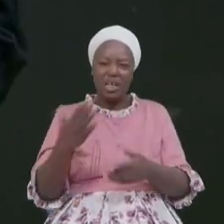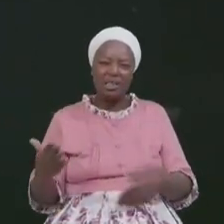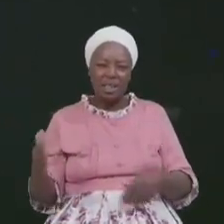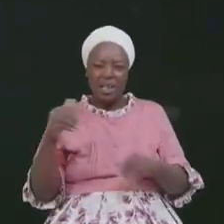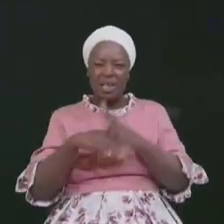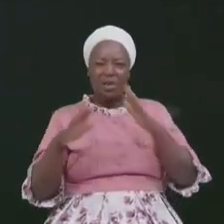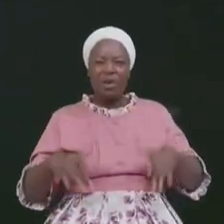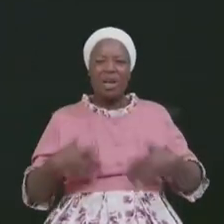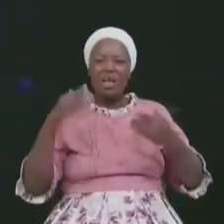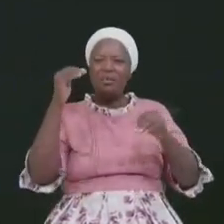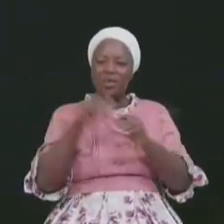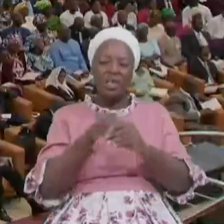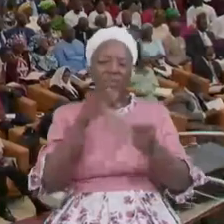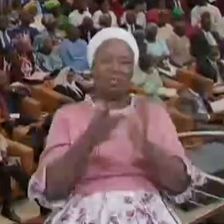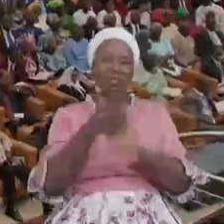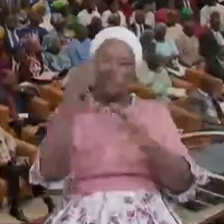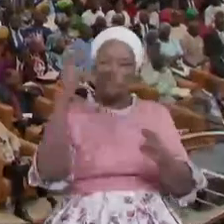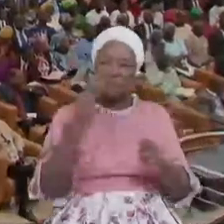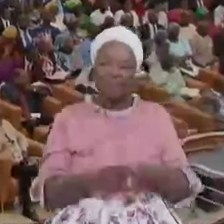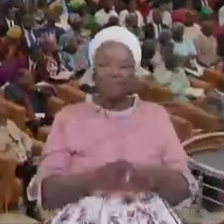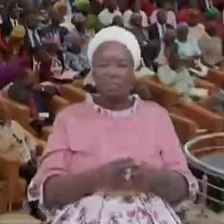au nom de Jésus.